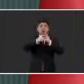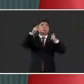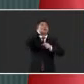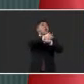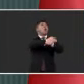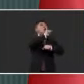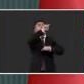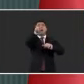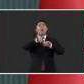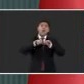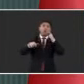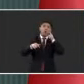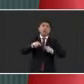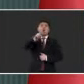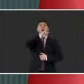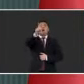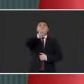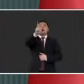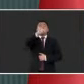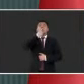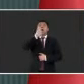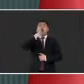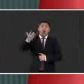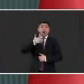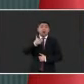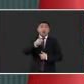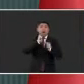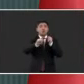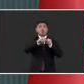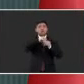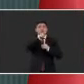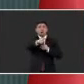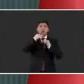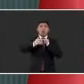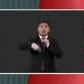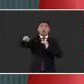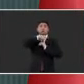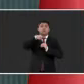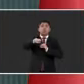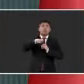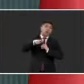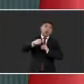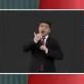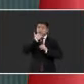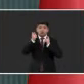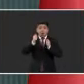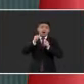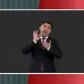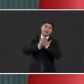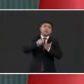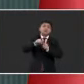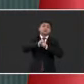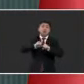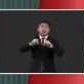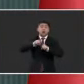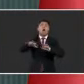ülkelerin yaptığı gibi 10 yıllar boyunca ekonomilerini ve toplumlarını ipotek altında tutacak eşi